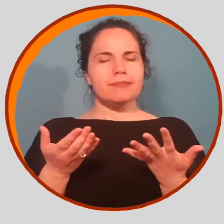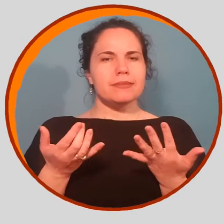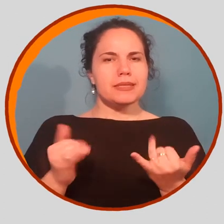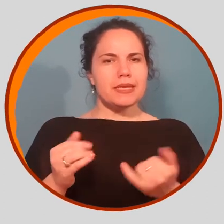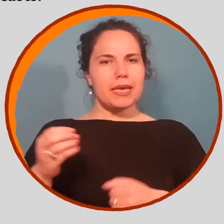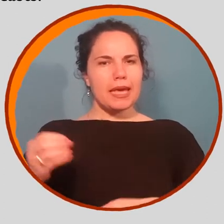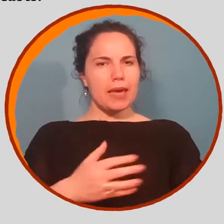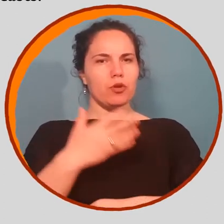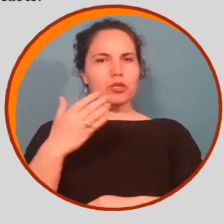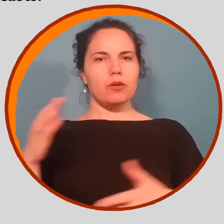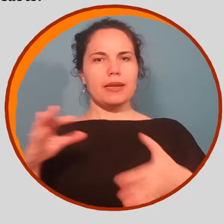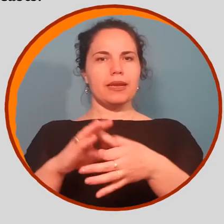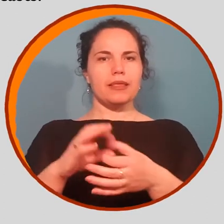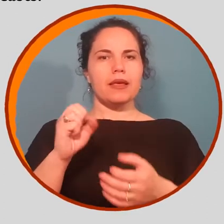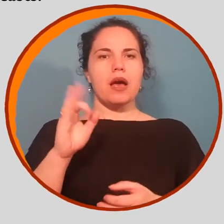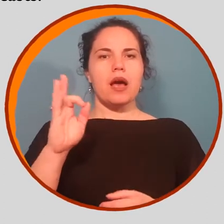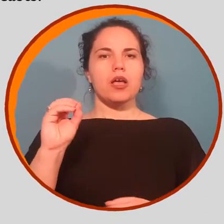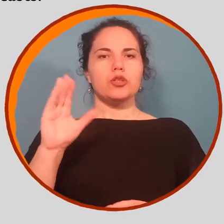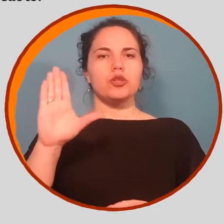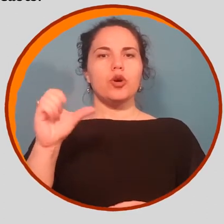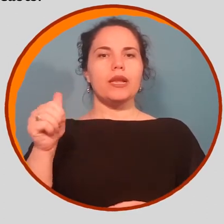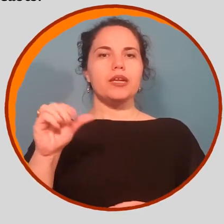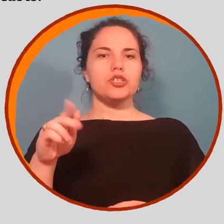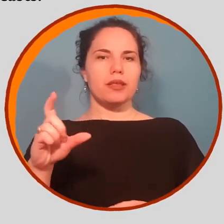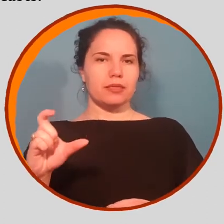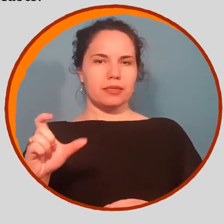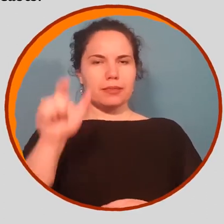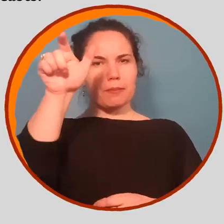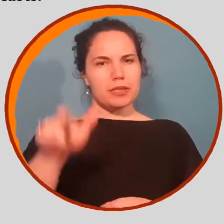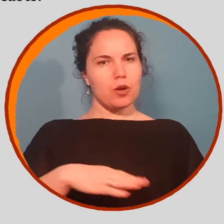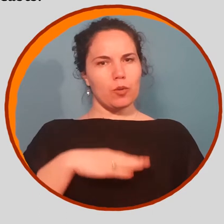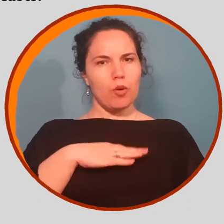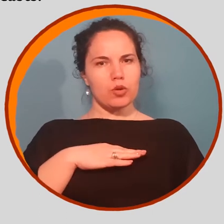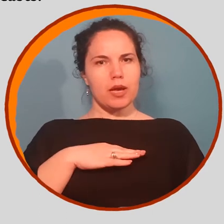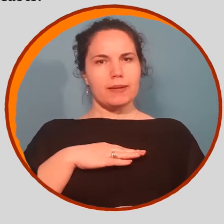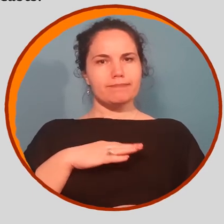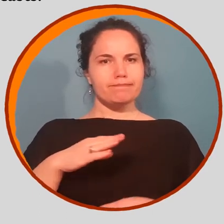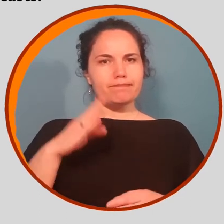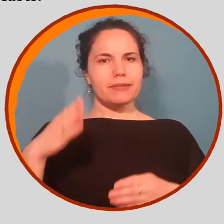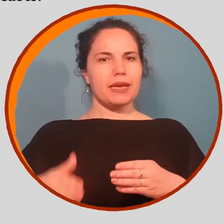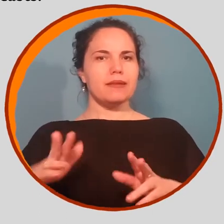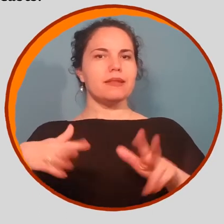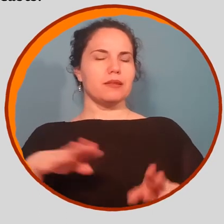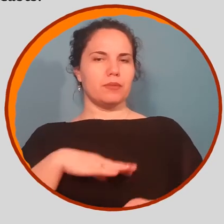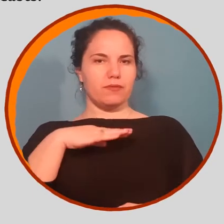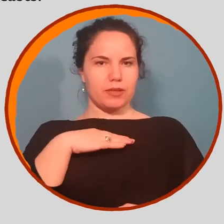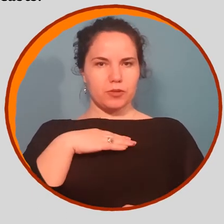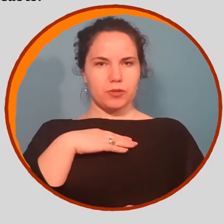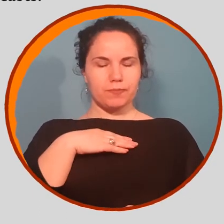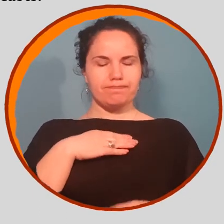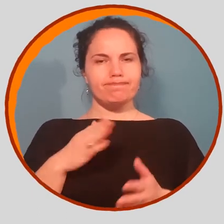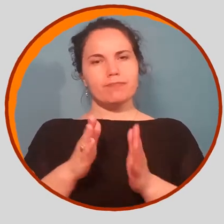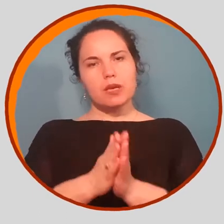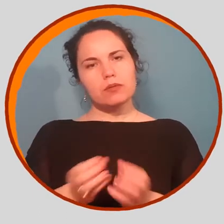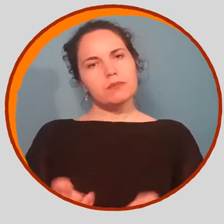klinike. Përshëndetje Anila dhe faleminderit që ke pranuar pjesën tonë për të folur rreth këtyre temave në të cikël 30 ditor